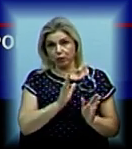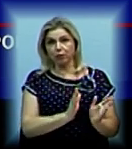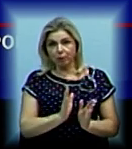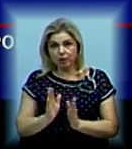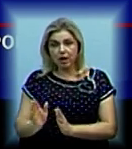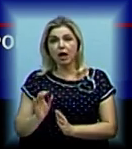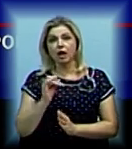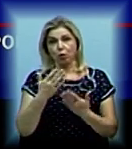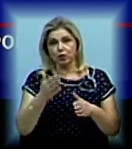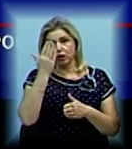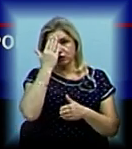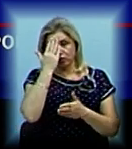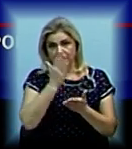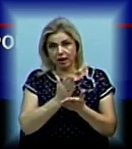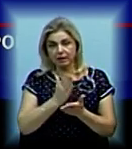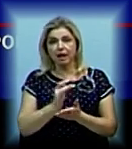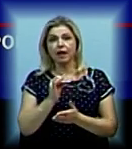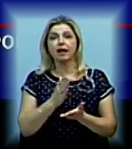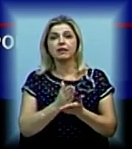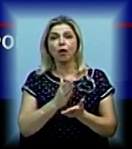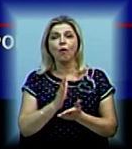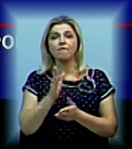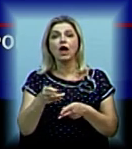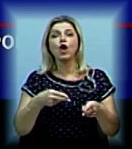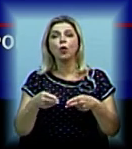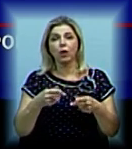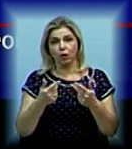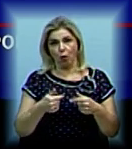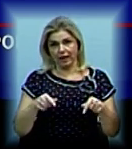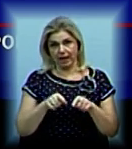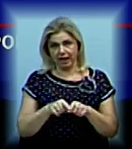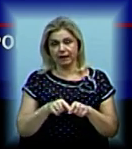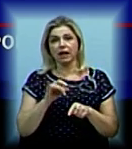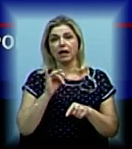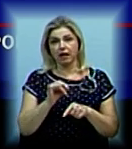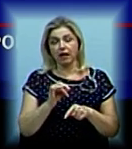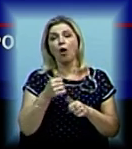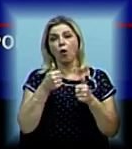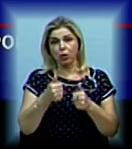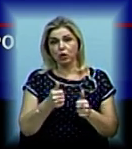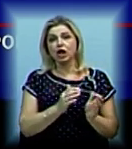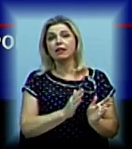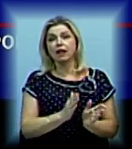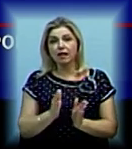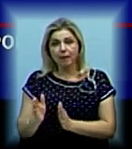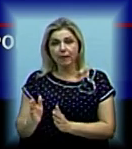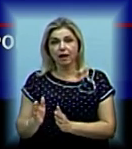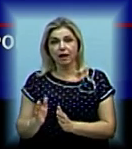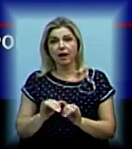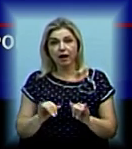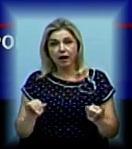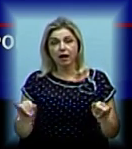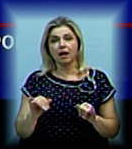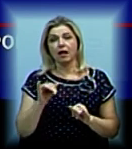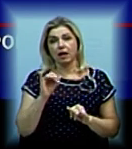при сознанні і знаходиться зараз в хірургічному відділенні. Є позитивна динаміка, завдяки